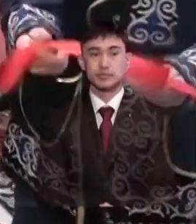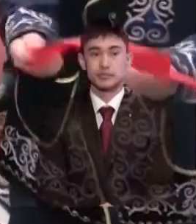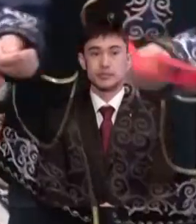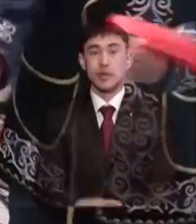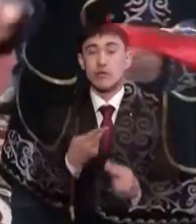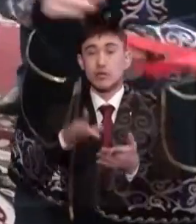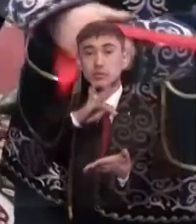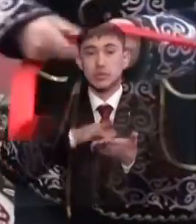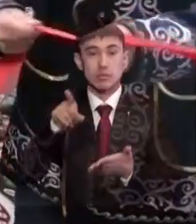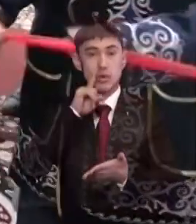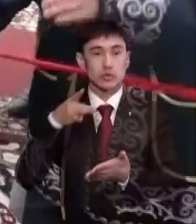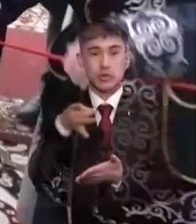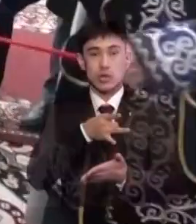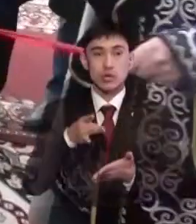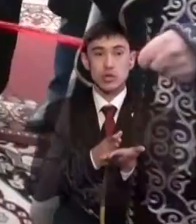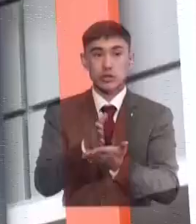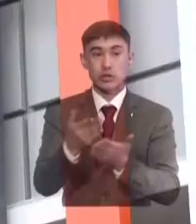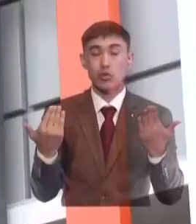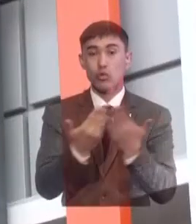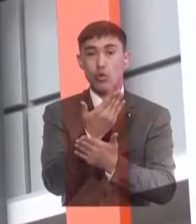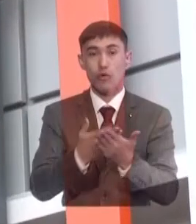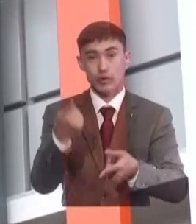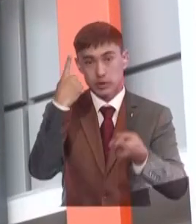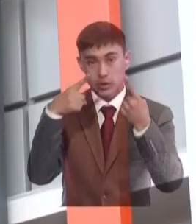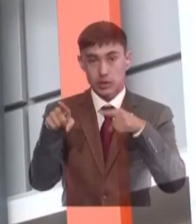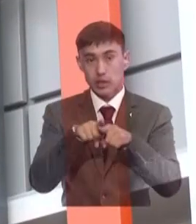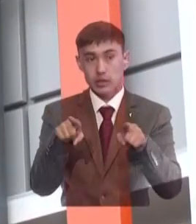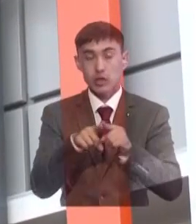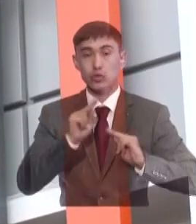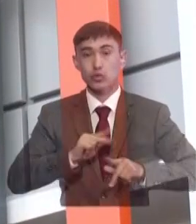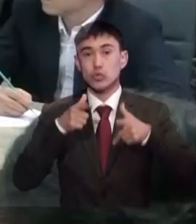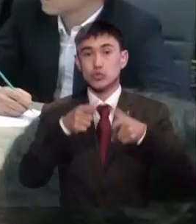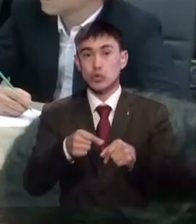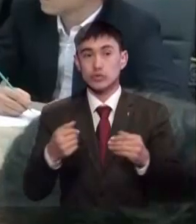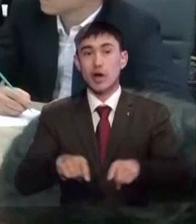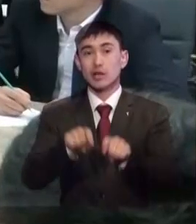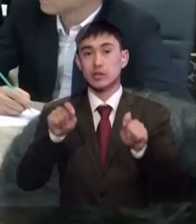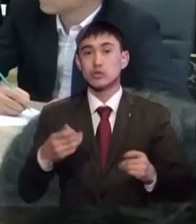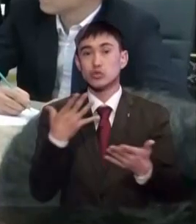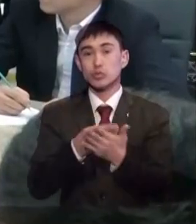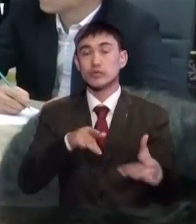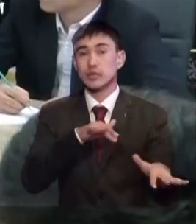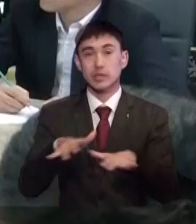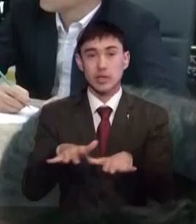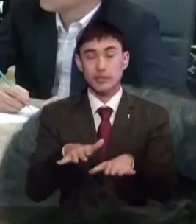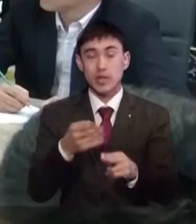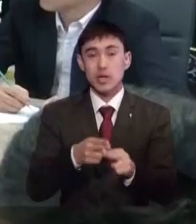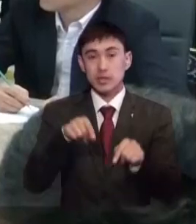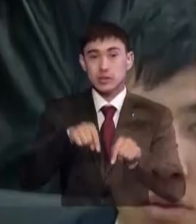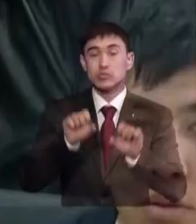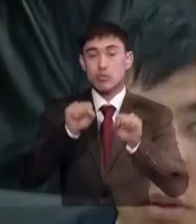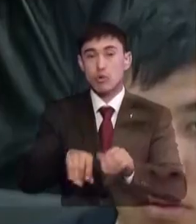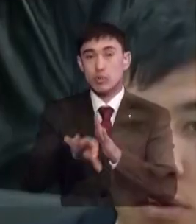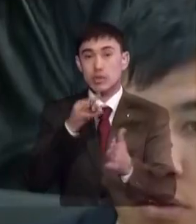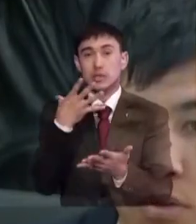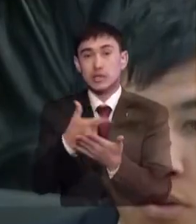В этом центре молодежь района ориентируется на новые инициативы, такие как трудоустройство и открытие собственного дела. Кроме того, здесь можно